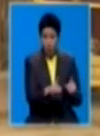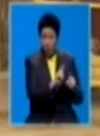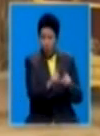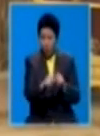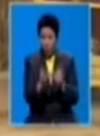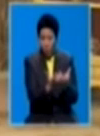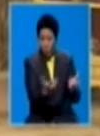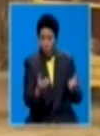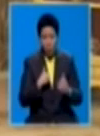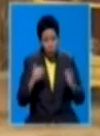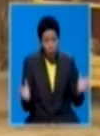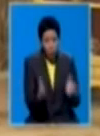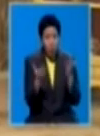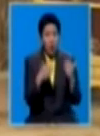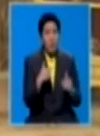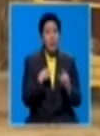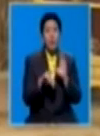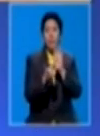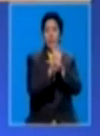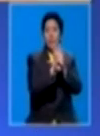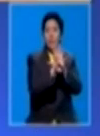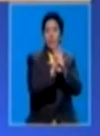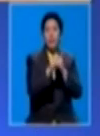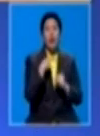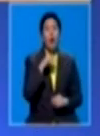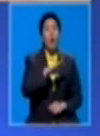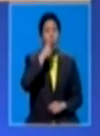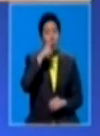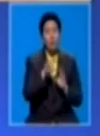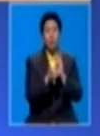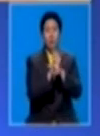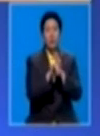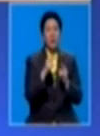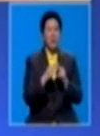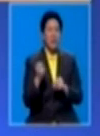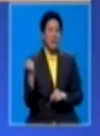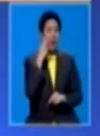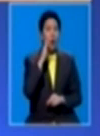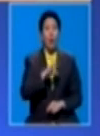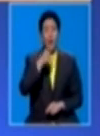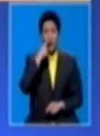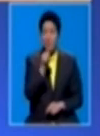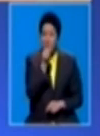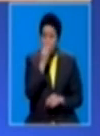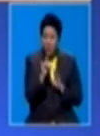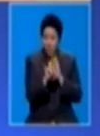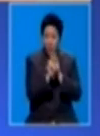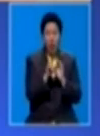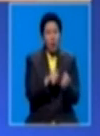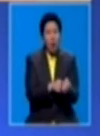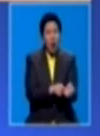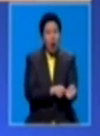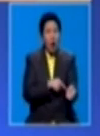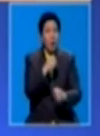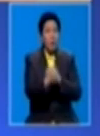ายที่น่าส่งเสริมเช่นกล้วยไม้ของเรานั้นถือเป็นเอกลักษณ์สร้างชื่อเสียงให้กับประเทศมายาวนานน